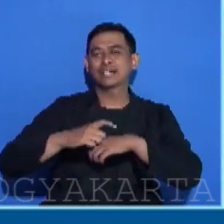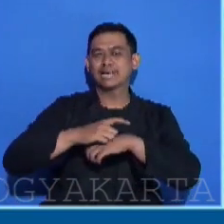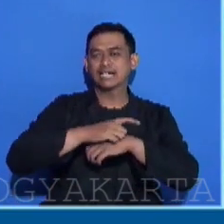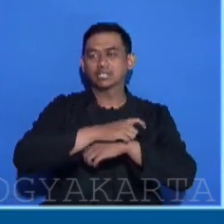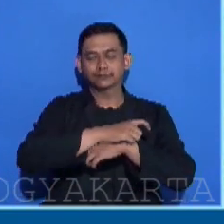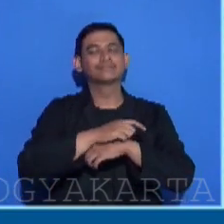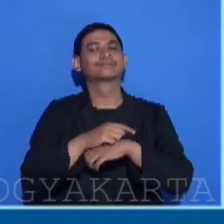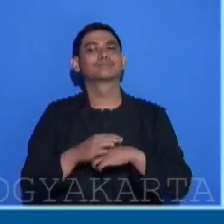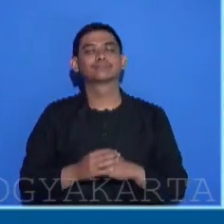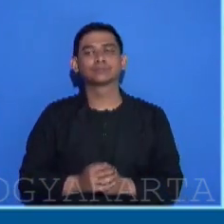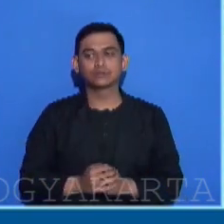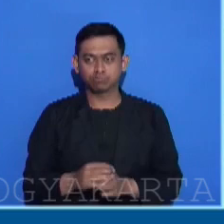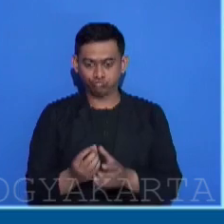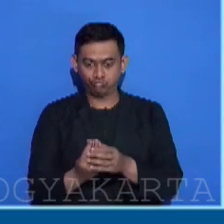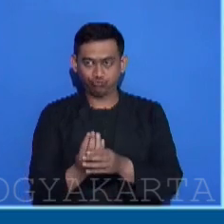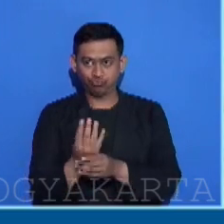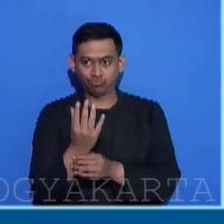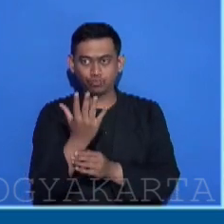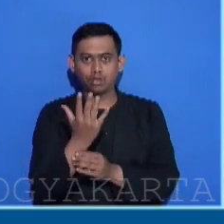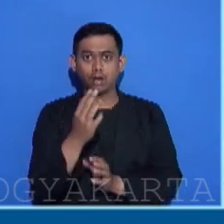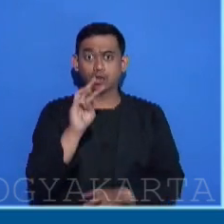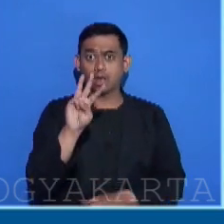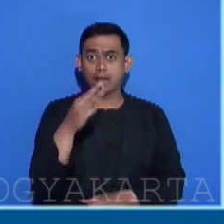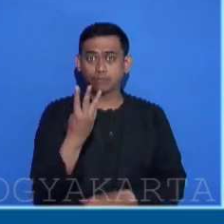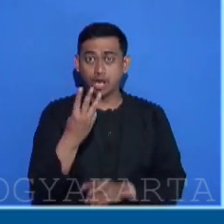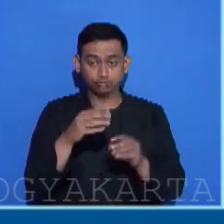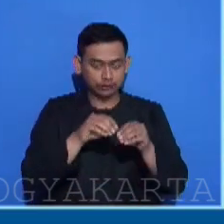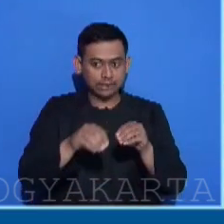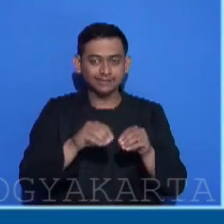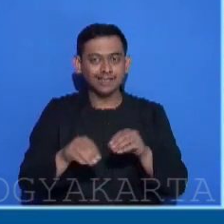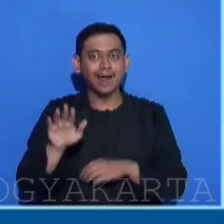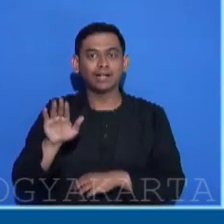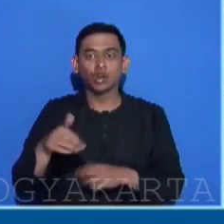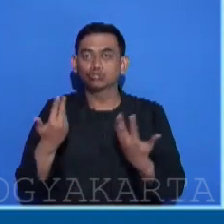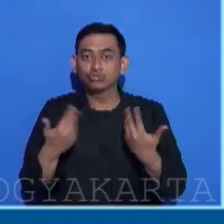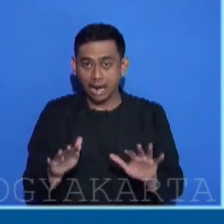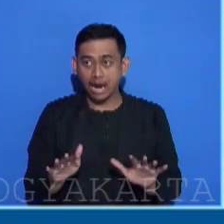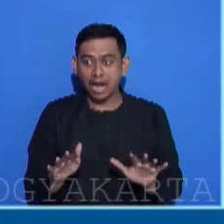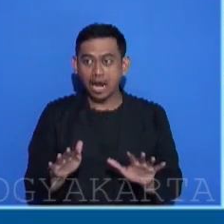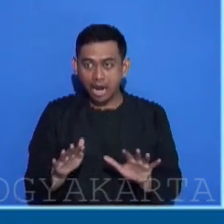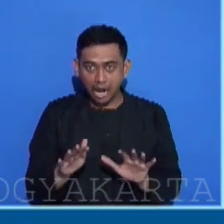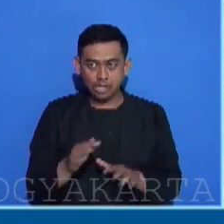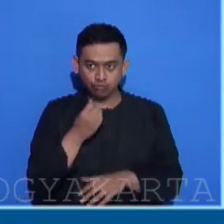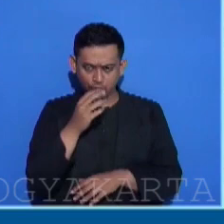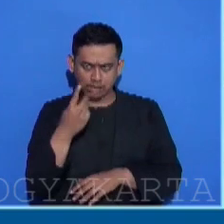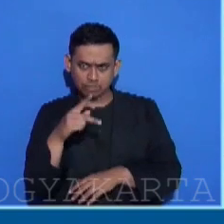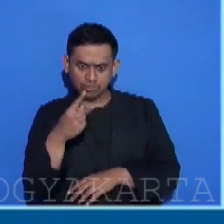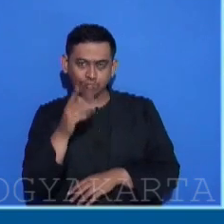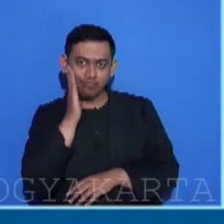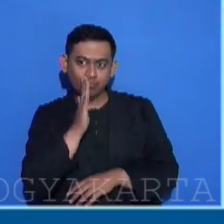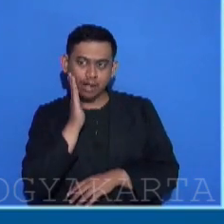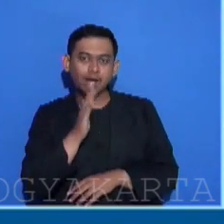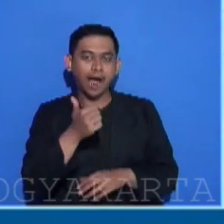men sampun saget Maw Rik umur Wulan saking tanem Wah inkang sampun tuipun Dados Jen enem kejawi dipun tanem Lan